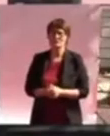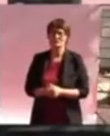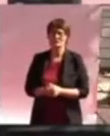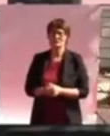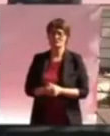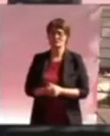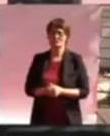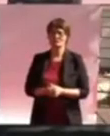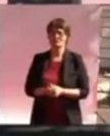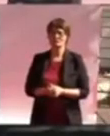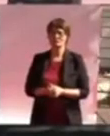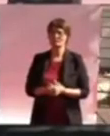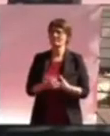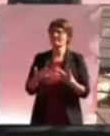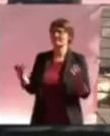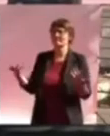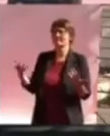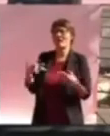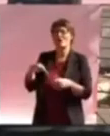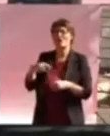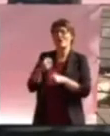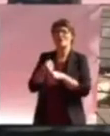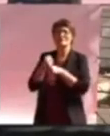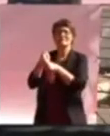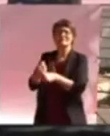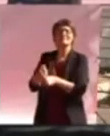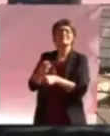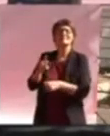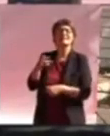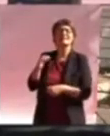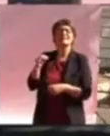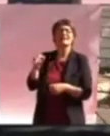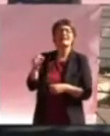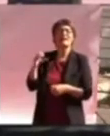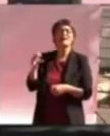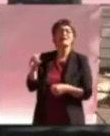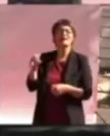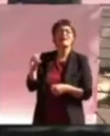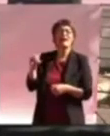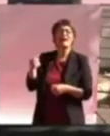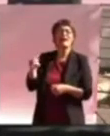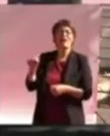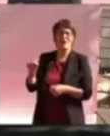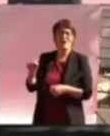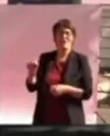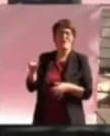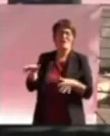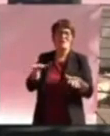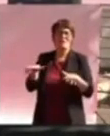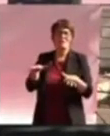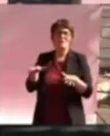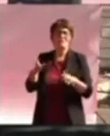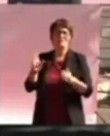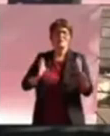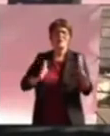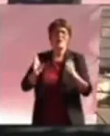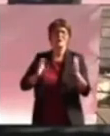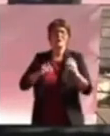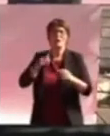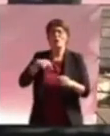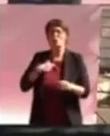e allora la parola adesso a riccardo iacona per moderare il confronto anche a sottoporre queste domande al ministro